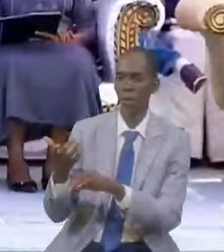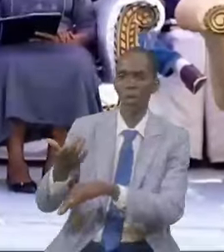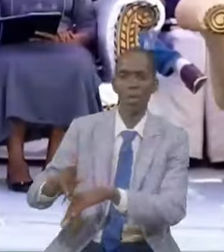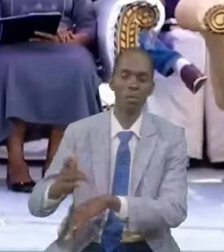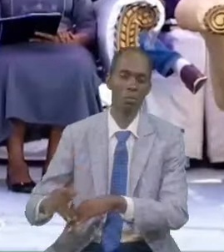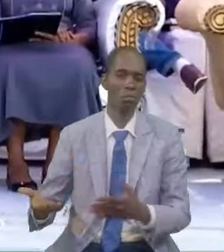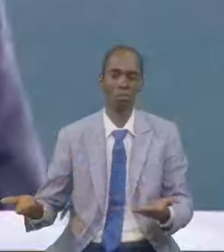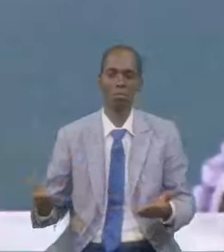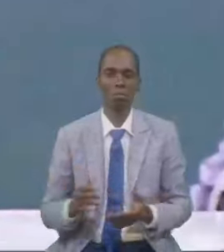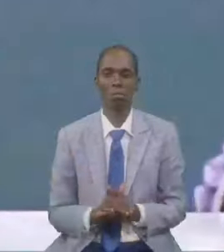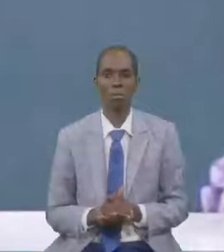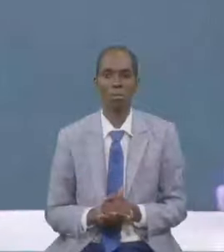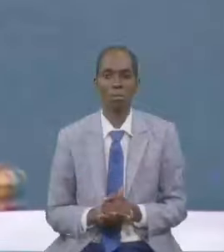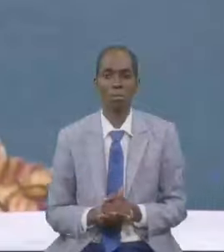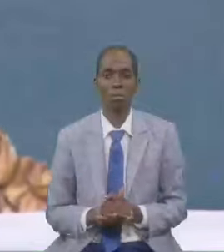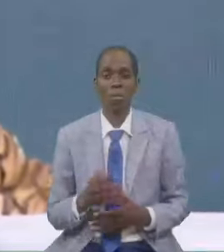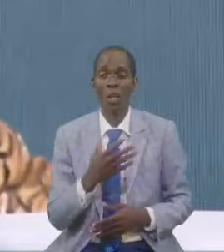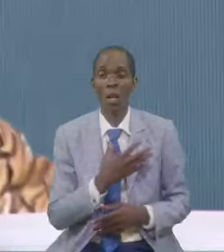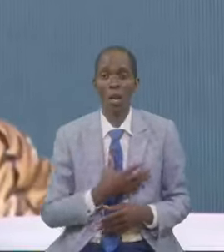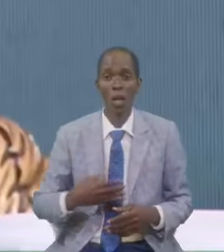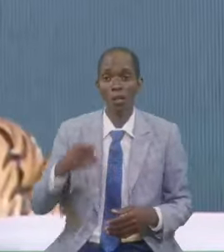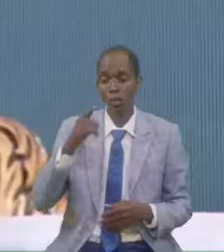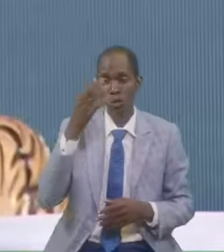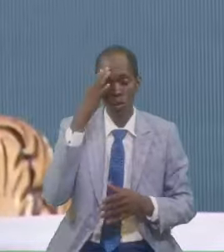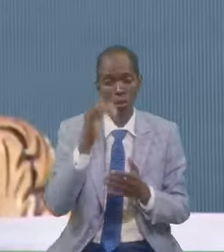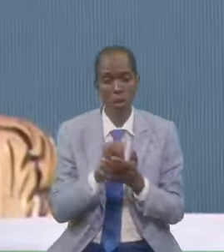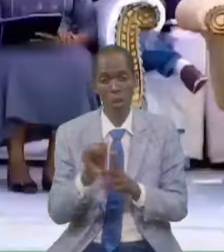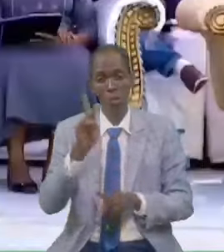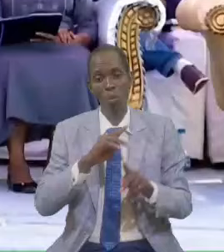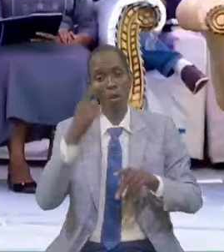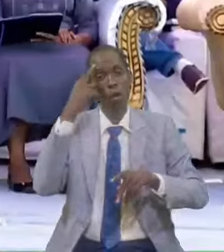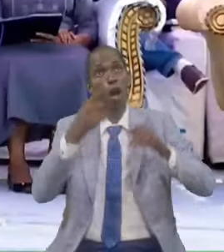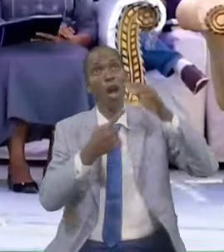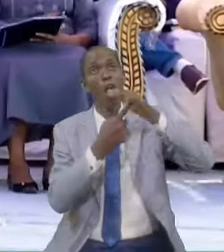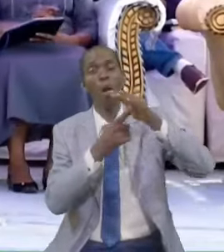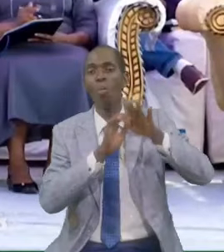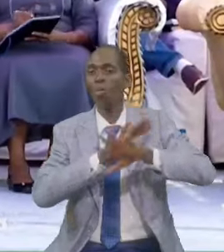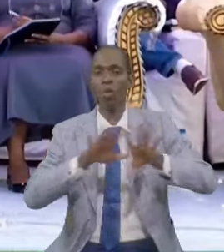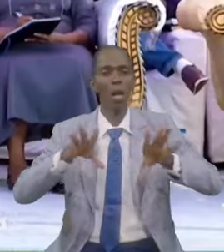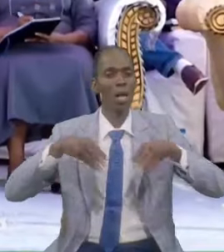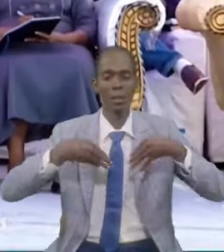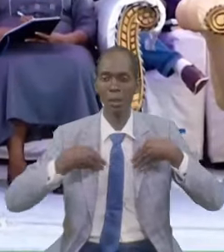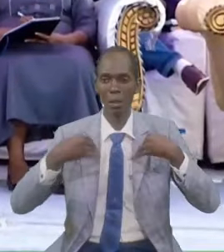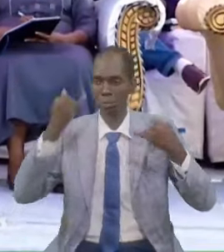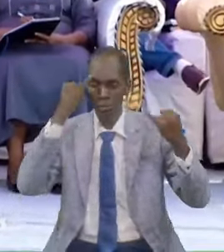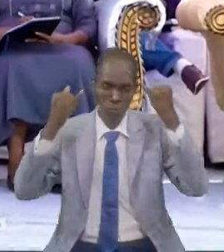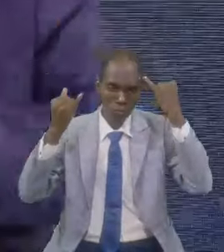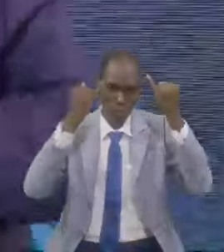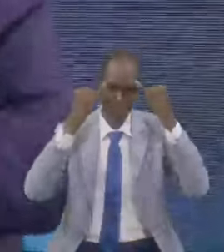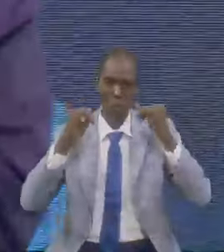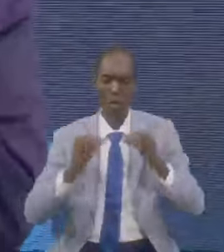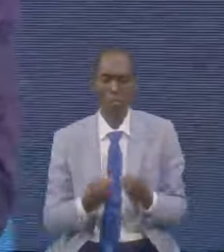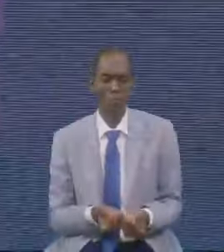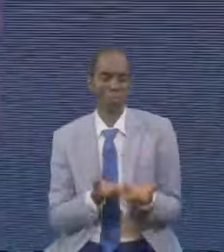మిగిలిపోతున్నారు. And heroes don't accept every offer. ఈ యొక్క హీరోలండి ఇలాంటి చులకన కార్యాలు అనుమతించరు.